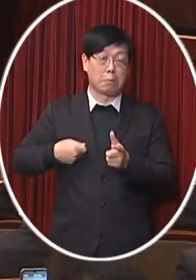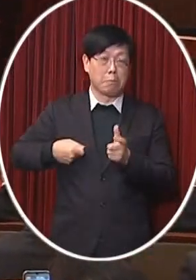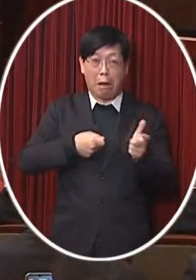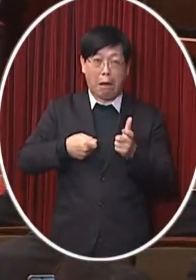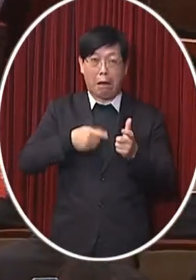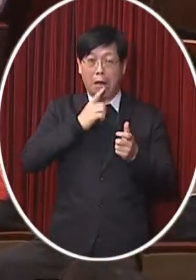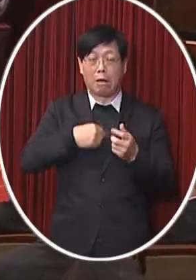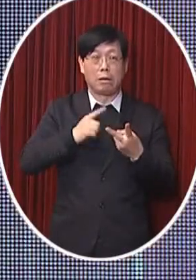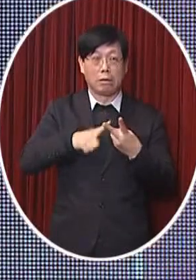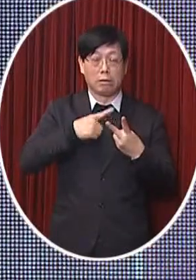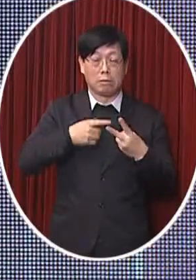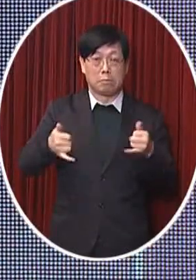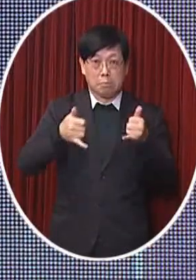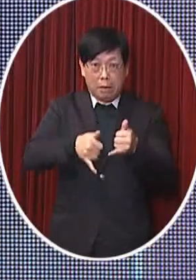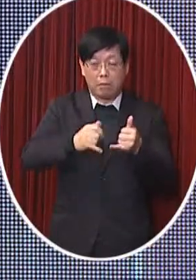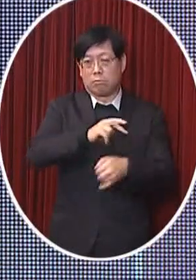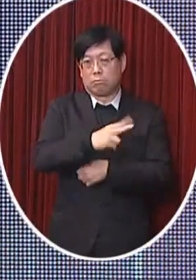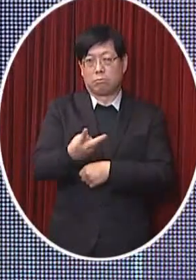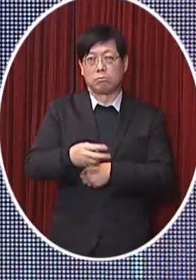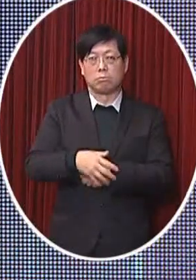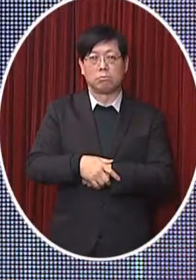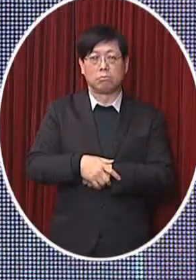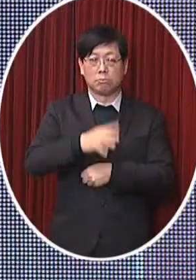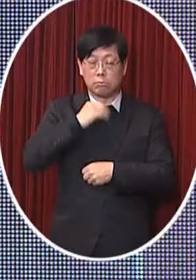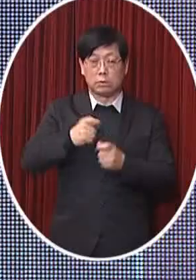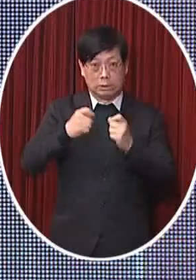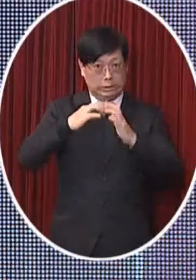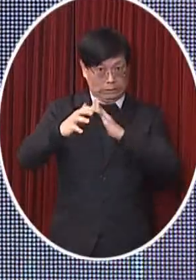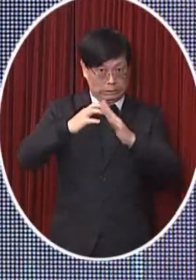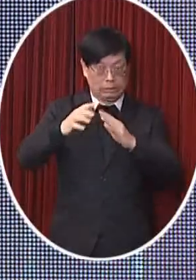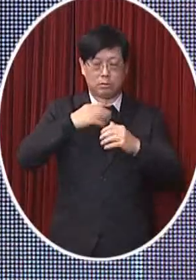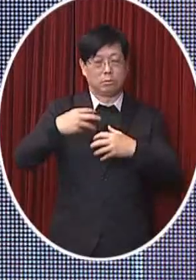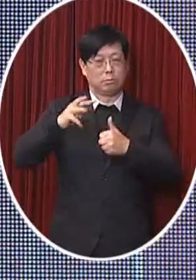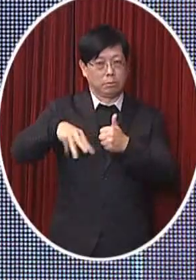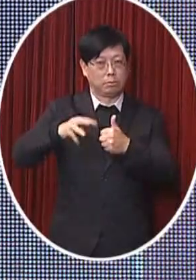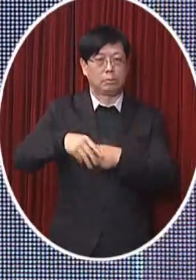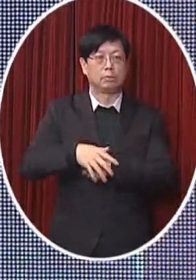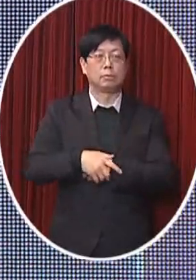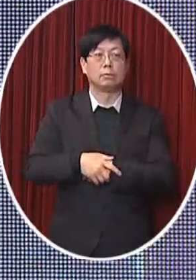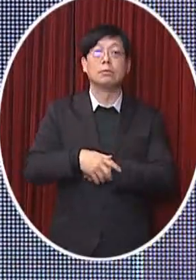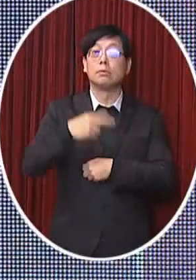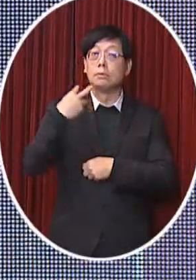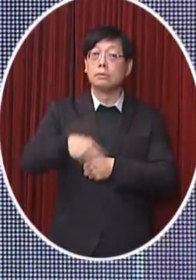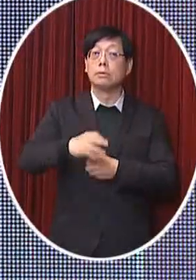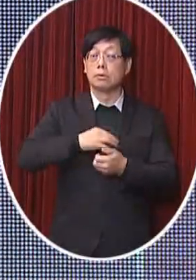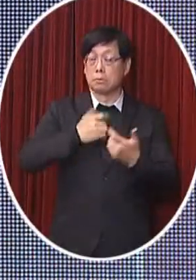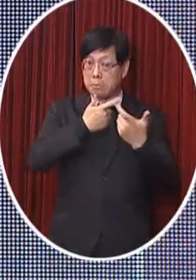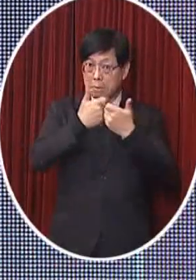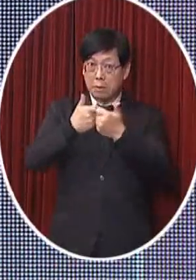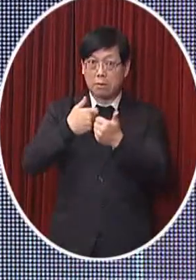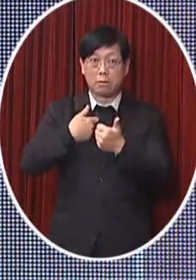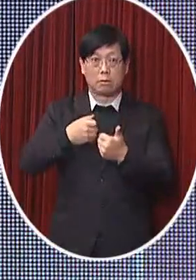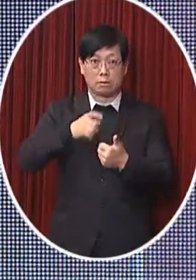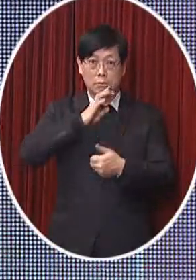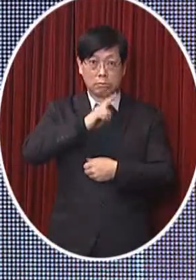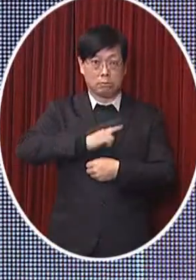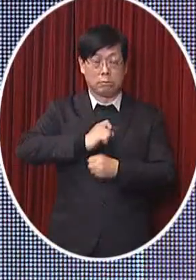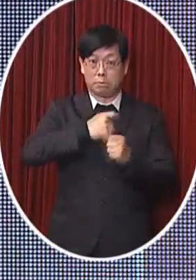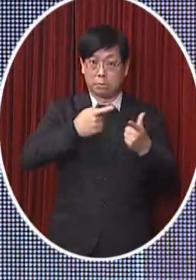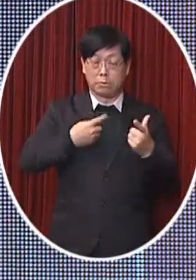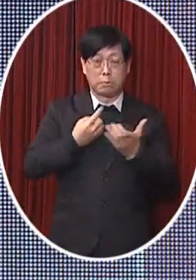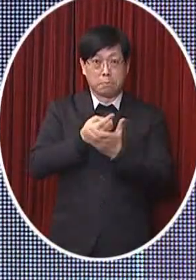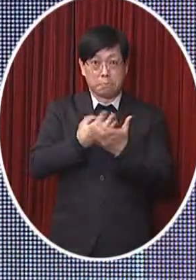练将进阶调整为近战格斗训练，并且依任务的需求要增加刺针飞